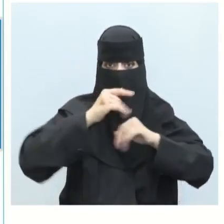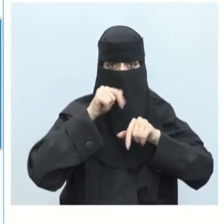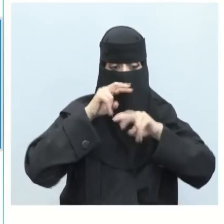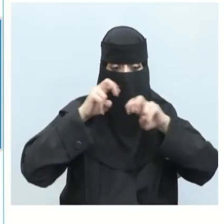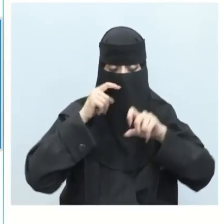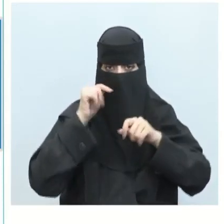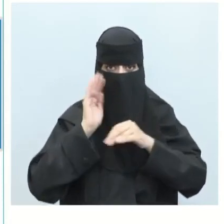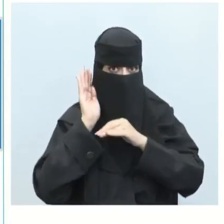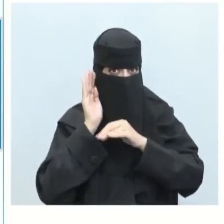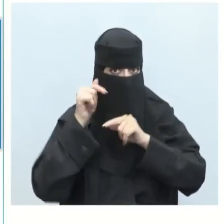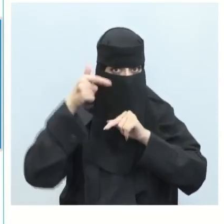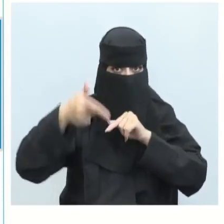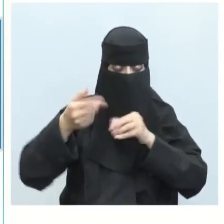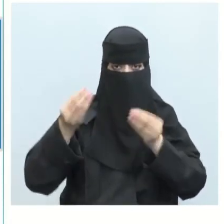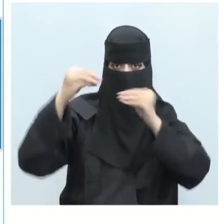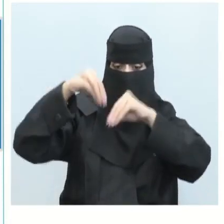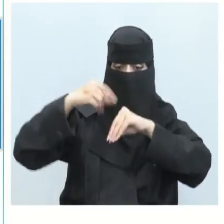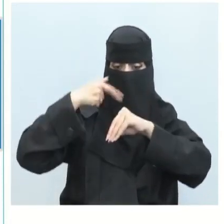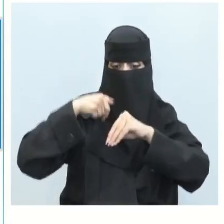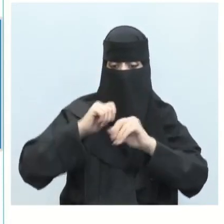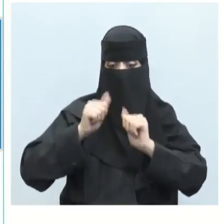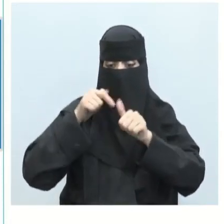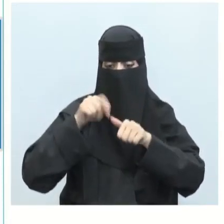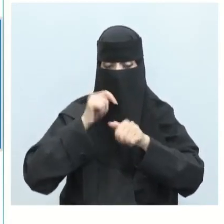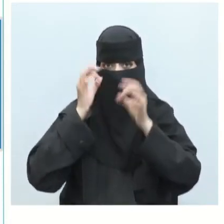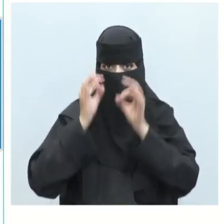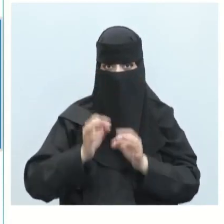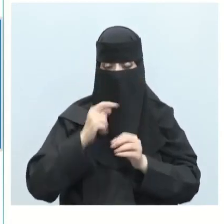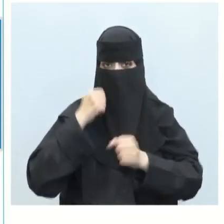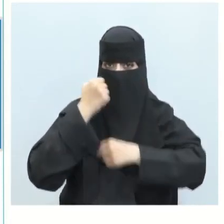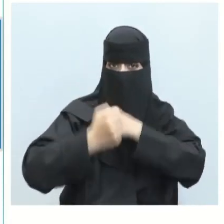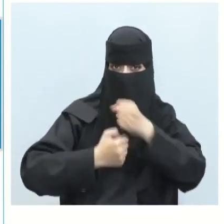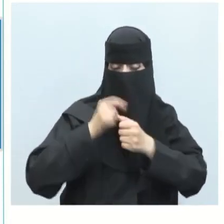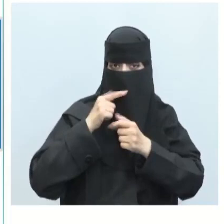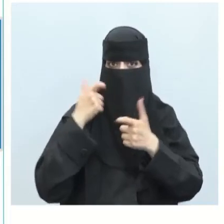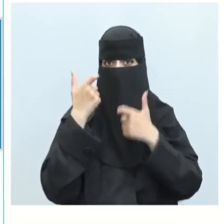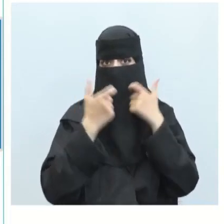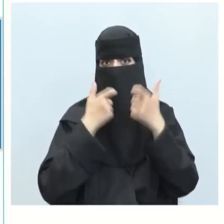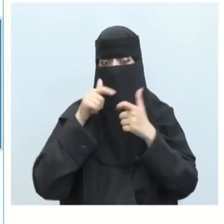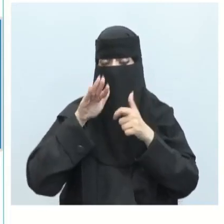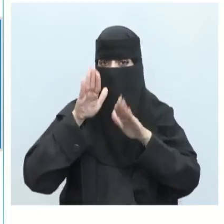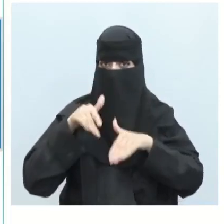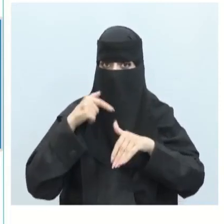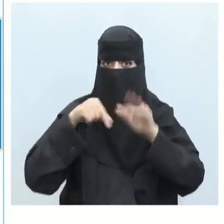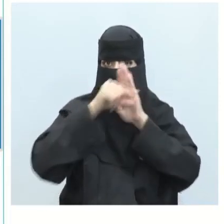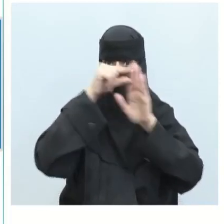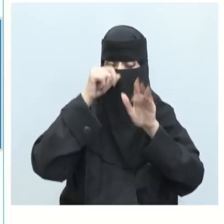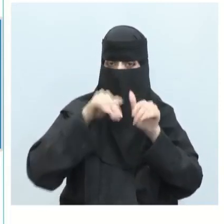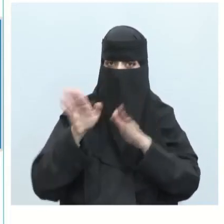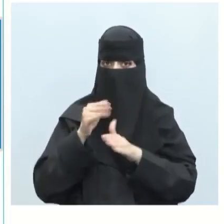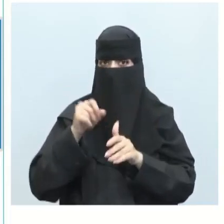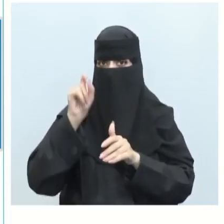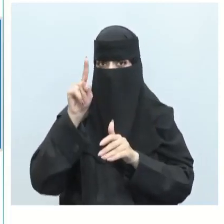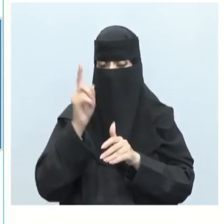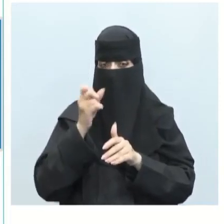المعلومات الاضافيه نشاهد انه يقوم بالتحقق ومحاوله اكتشاف اذا كان عنوان بروتوكول